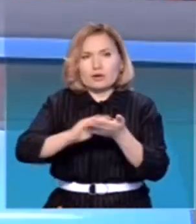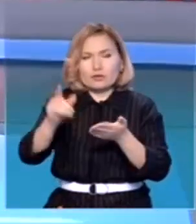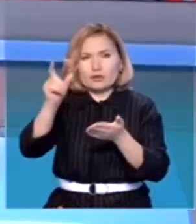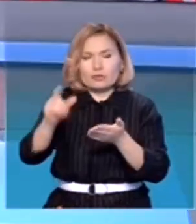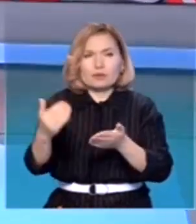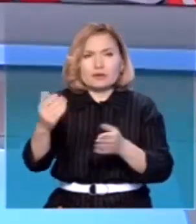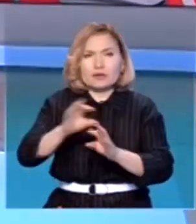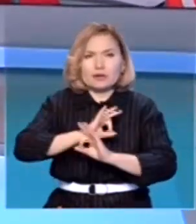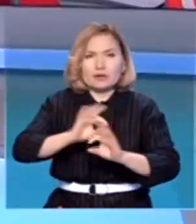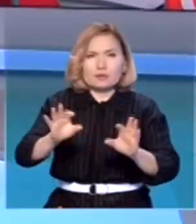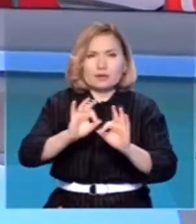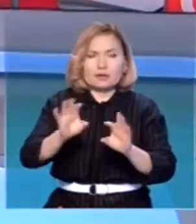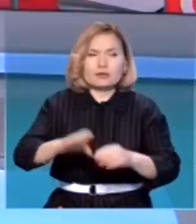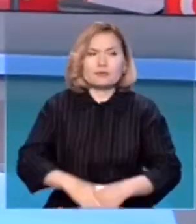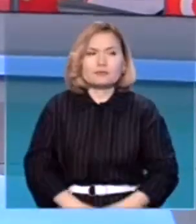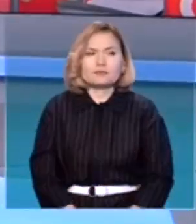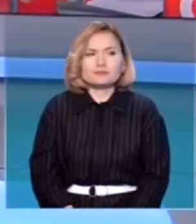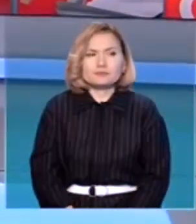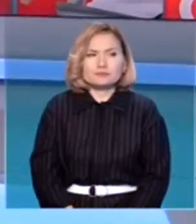Айдос Әшімұлынан білейік.